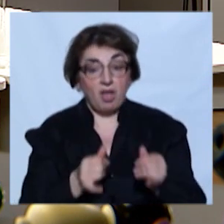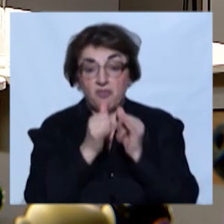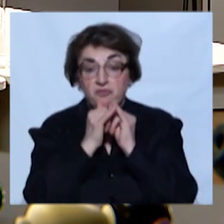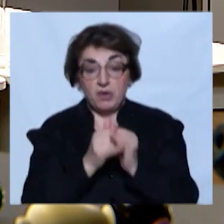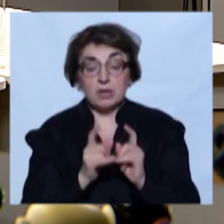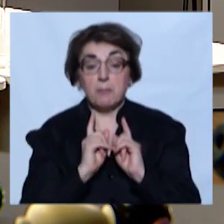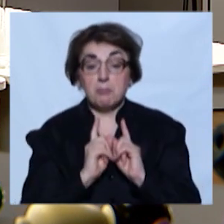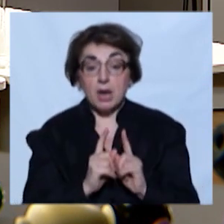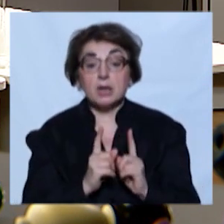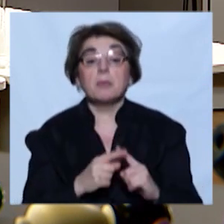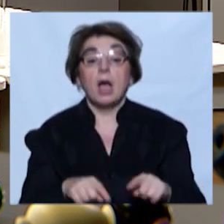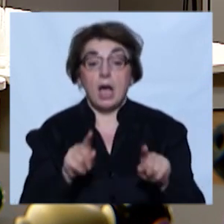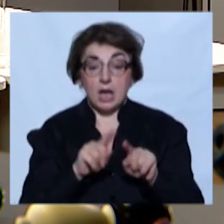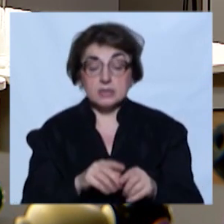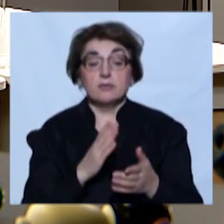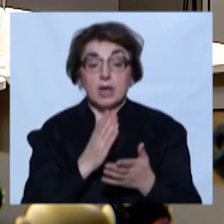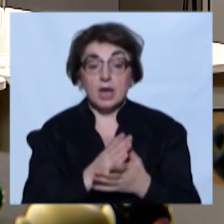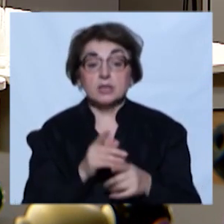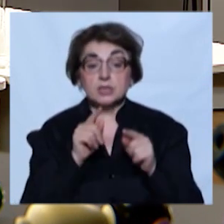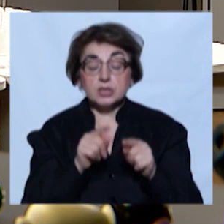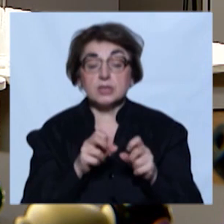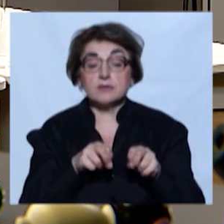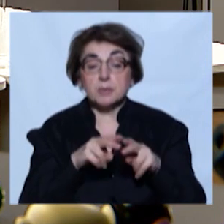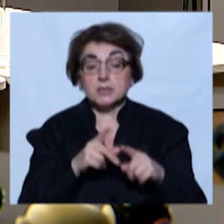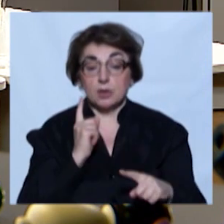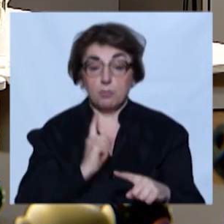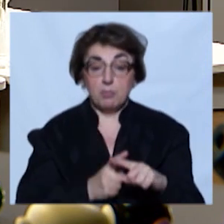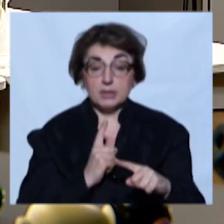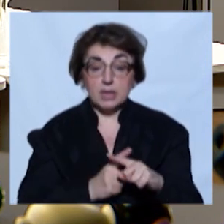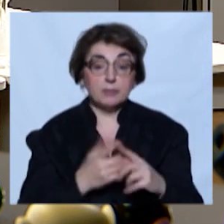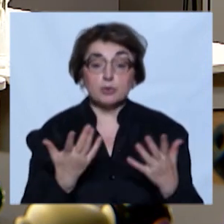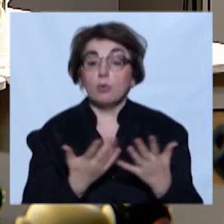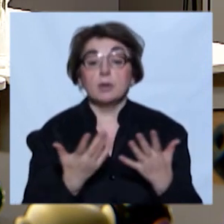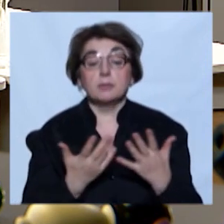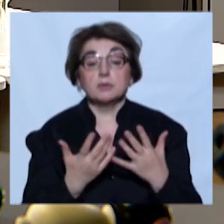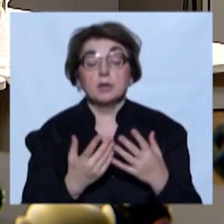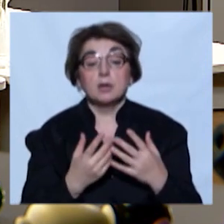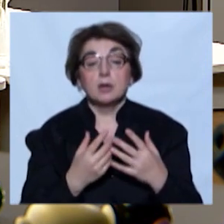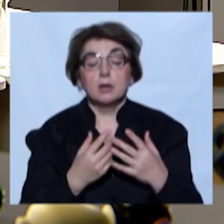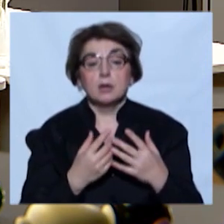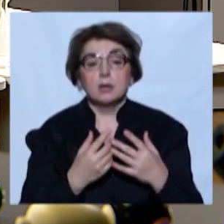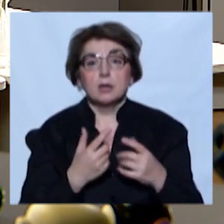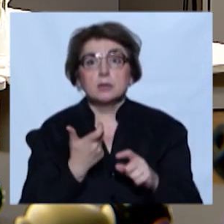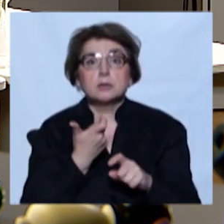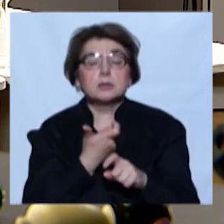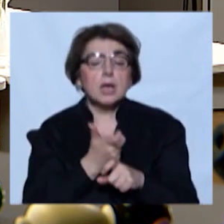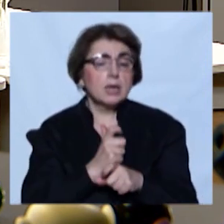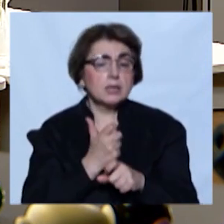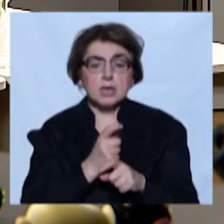მაგრამ არსებობენ ისეთი მეტალები, რომლებიც თავბრუდამხვევი